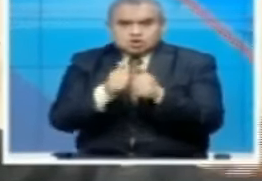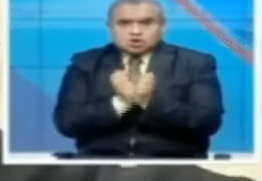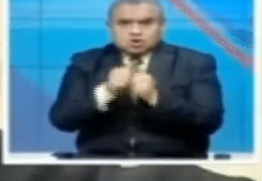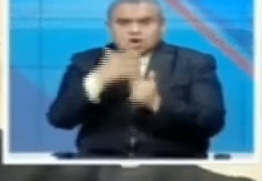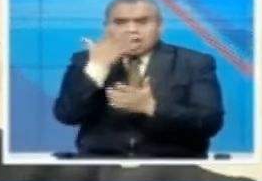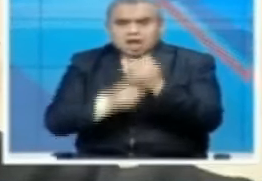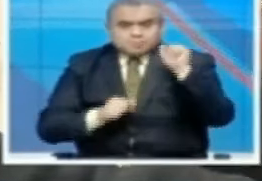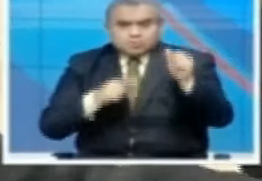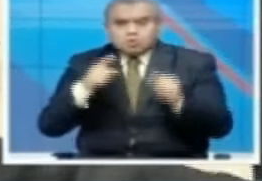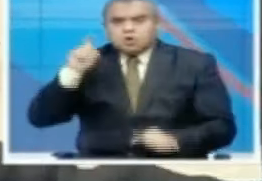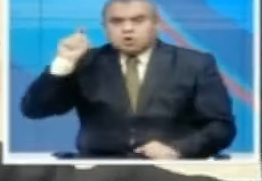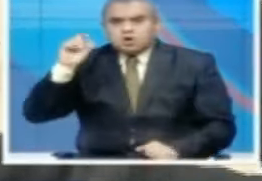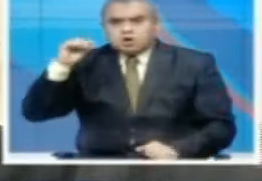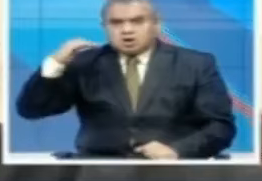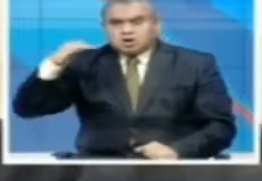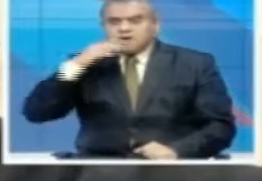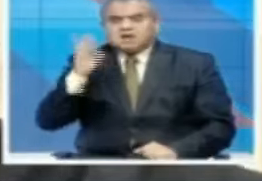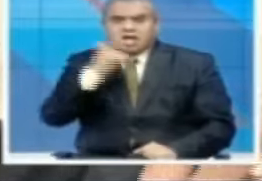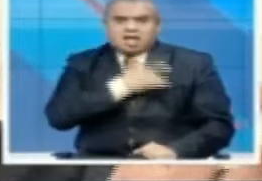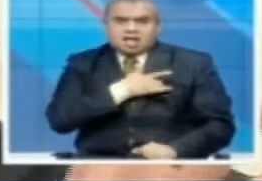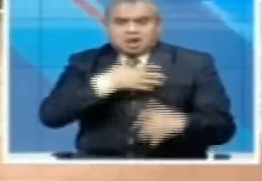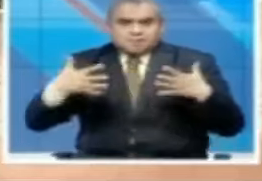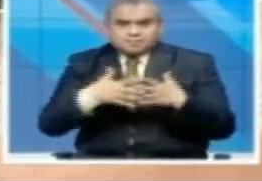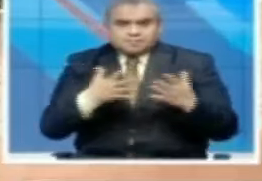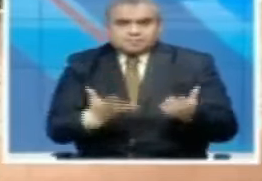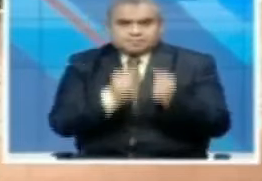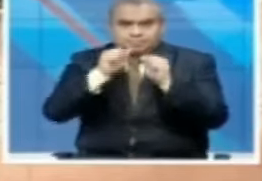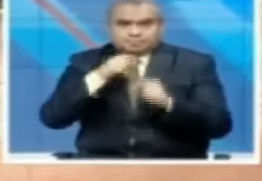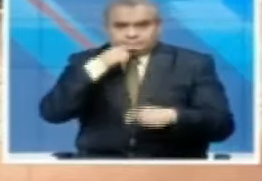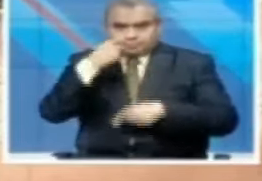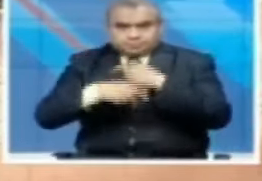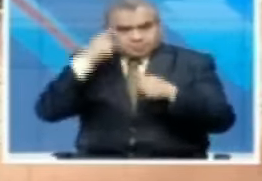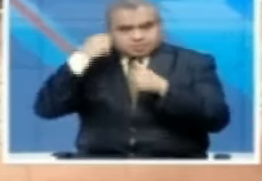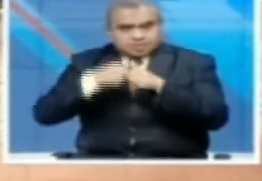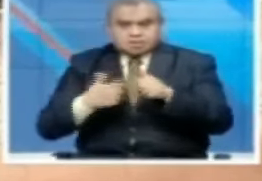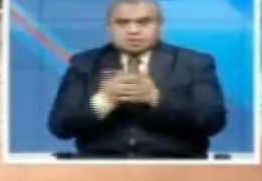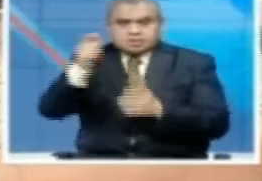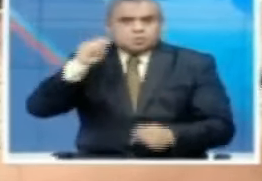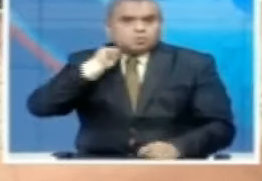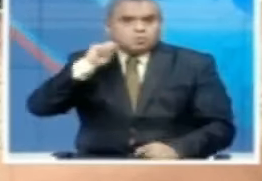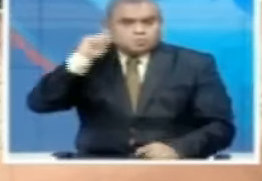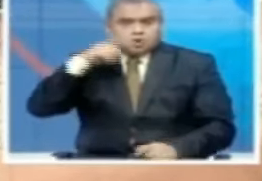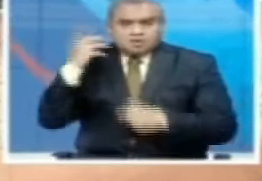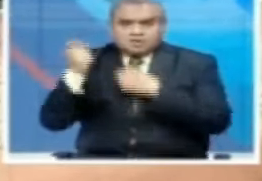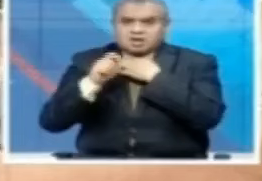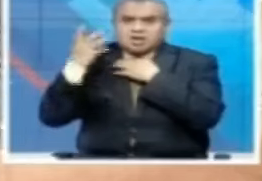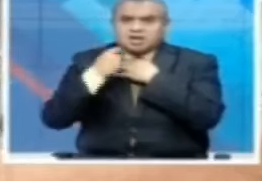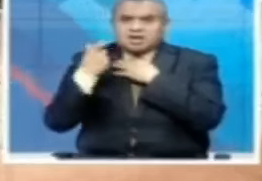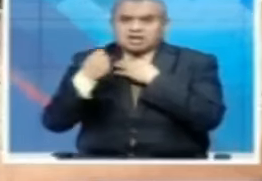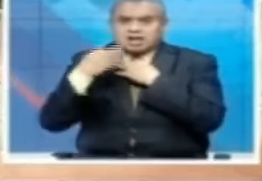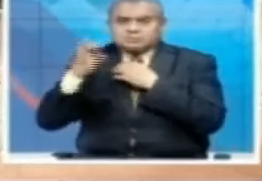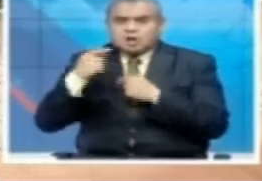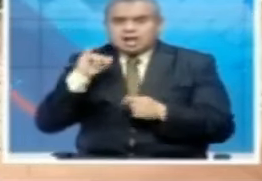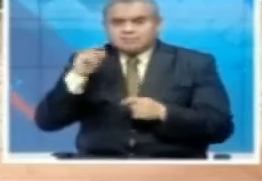رفح قلبا وقالب، احييه والله. اسعار دلوقتي بعد تصريح السيد وزير المحافظ اللي هو بنسبه